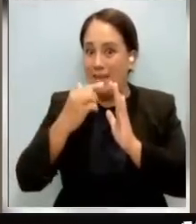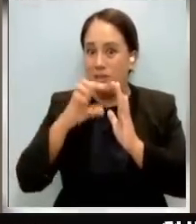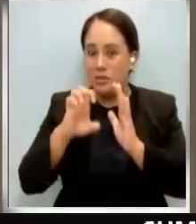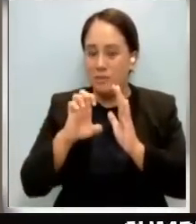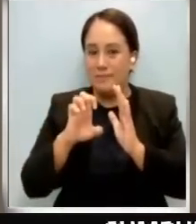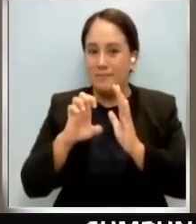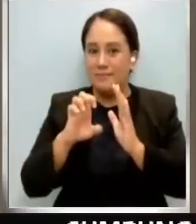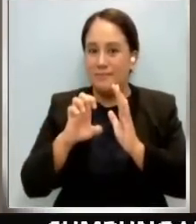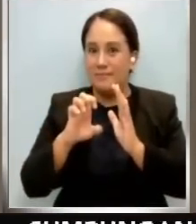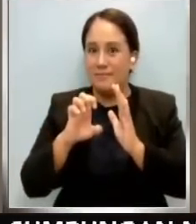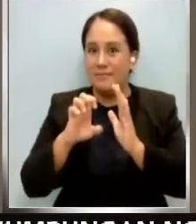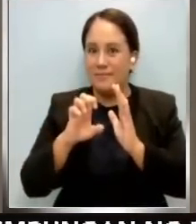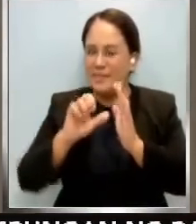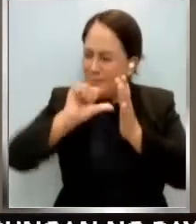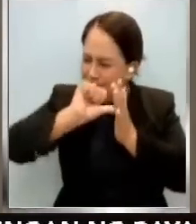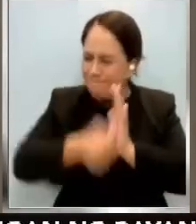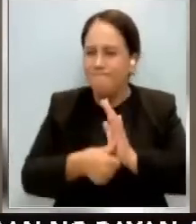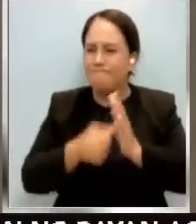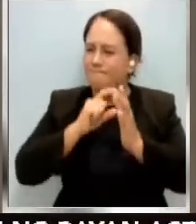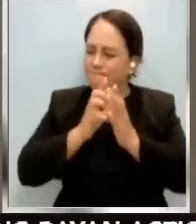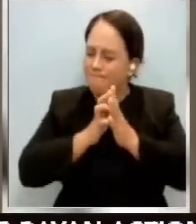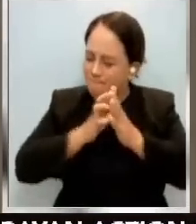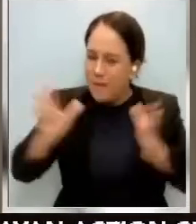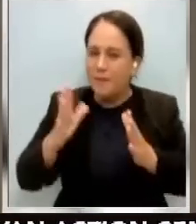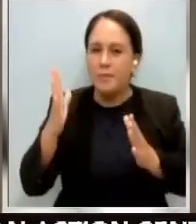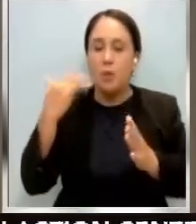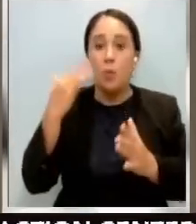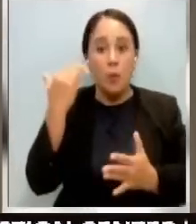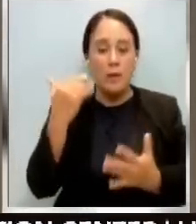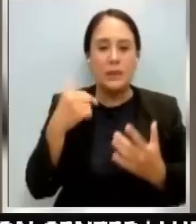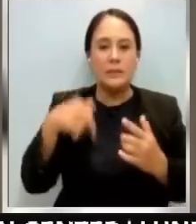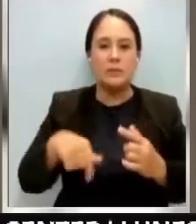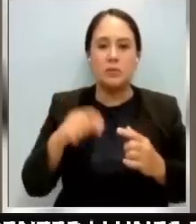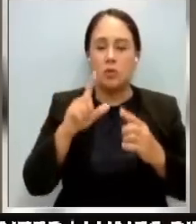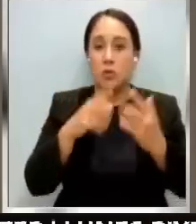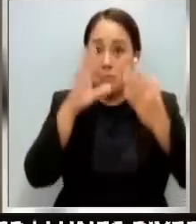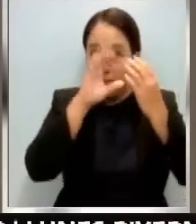eh. Kasi almost every ambassador